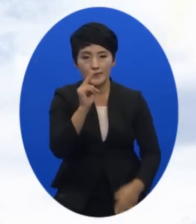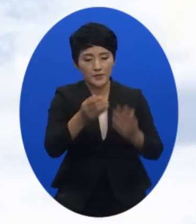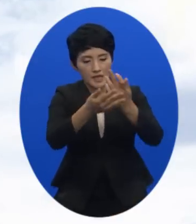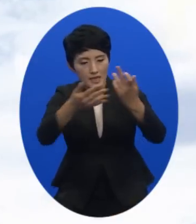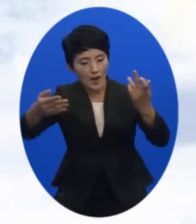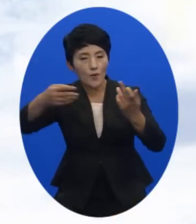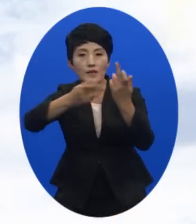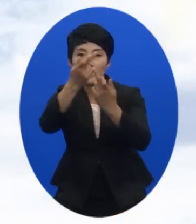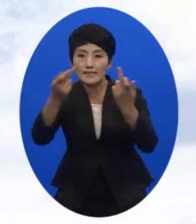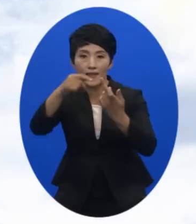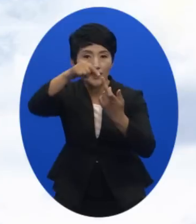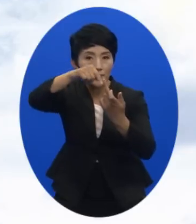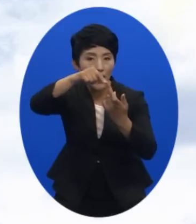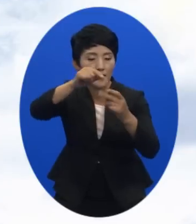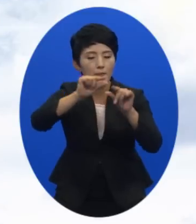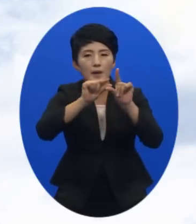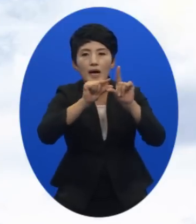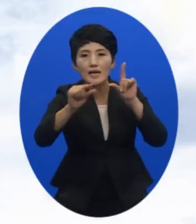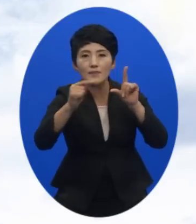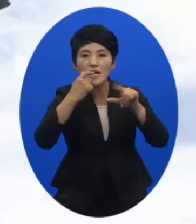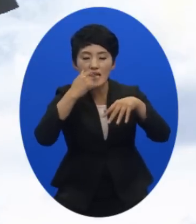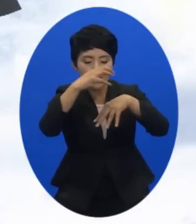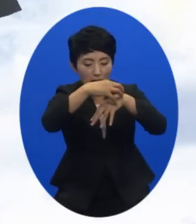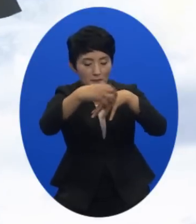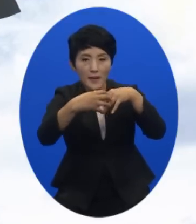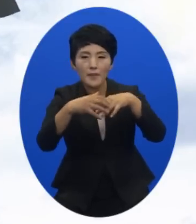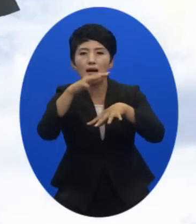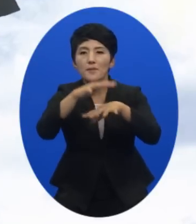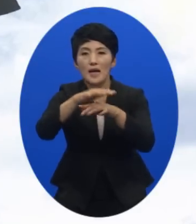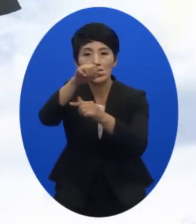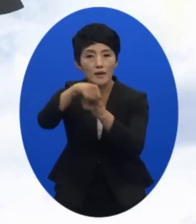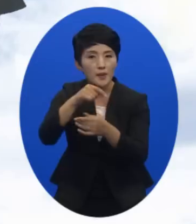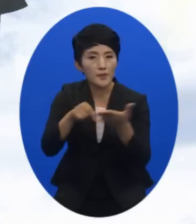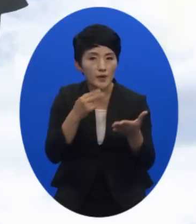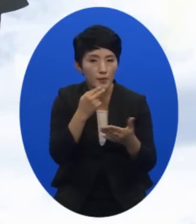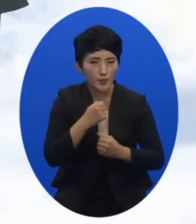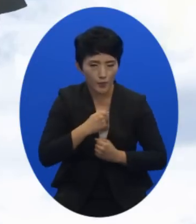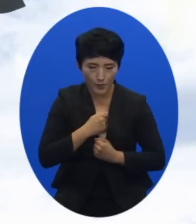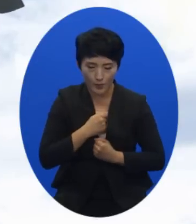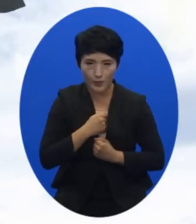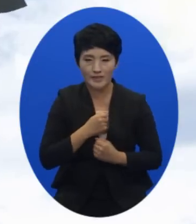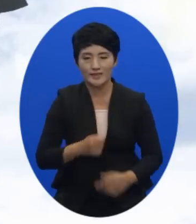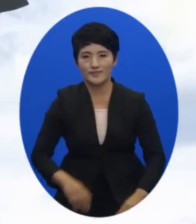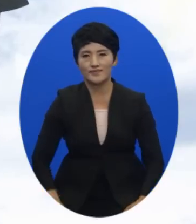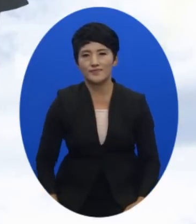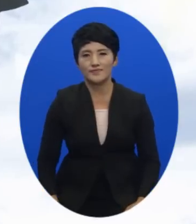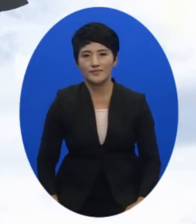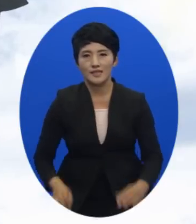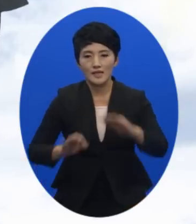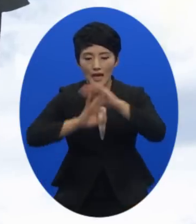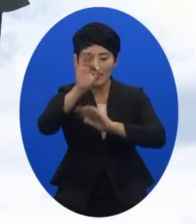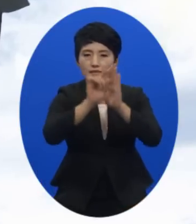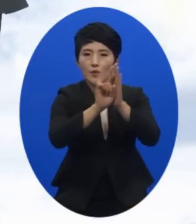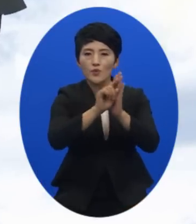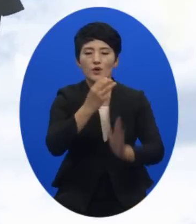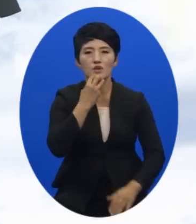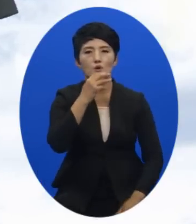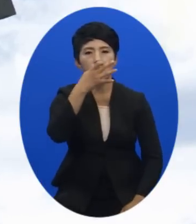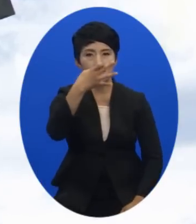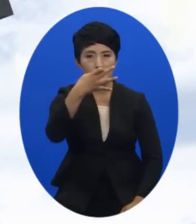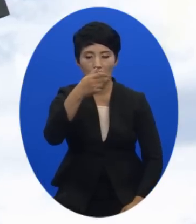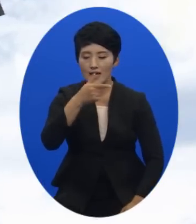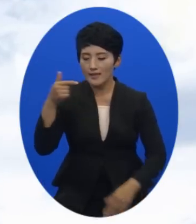산간 일부 지역에는 서리가 내리는 곳도 있어서 농작물 관리 잘 하셔야겠습니다. 아침 기온은 서울 14도,